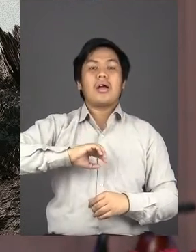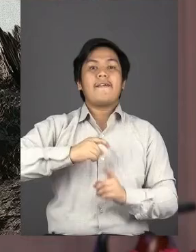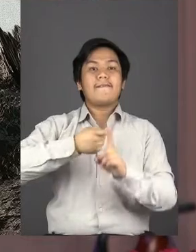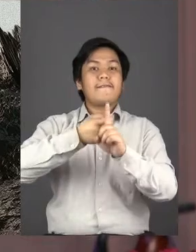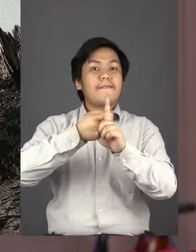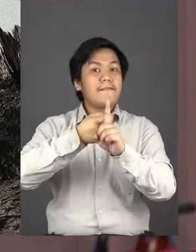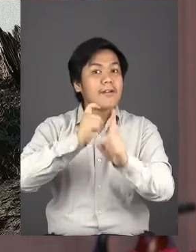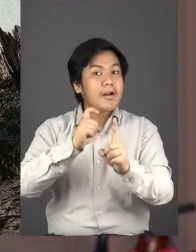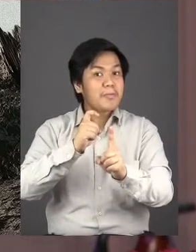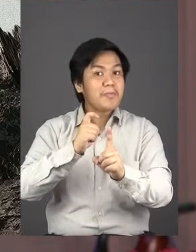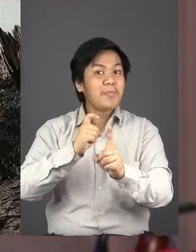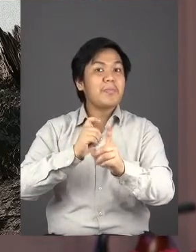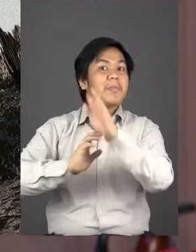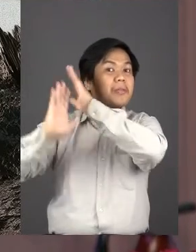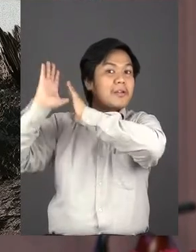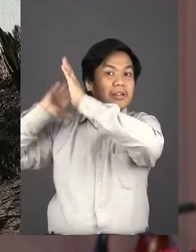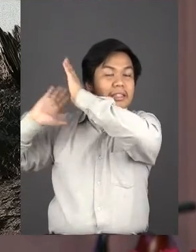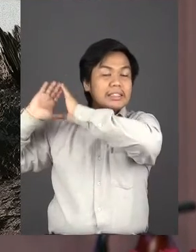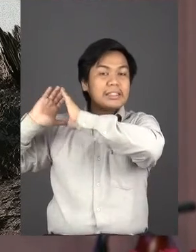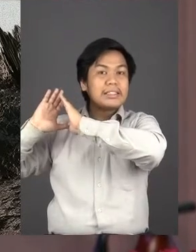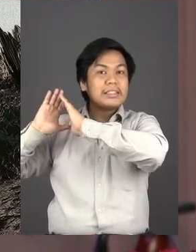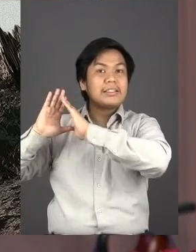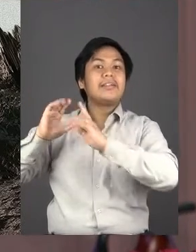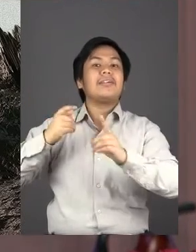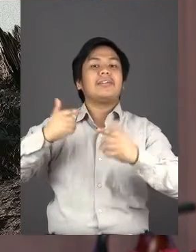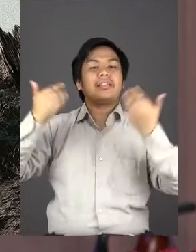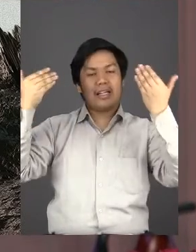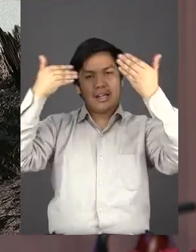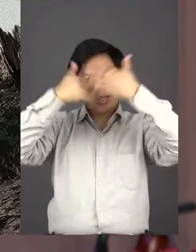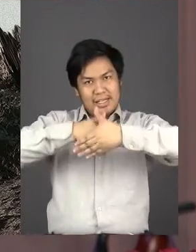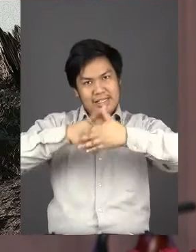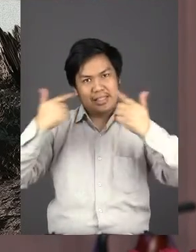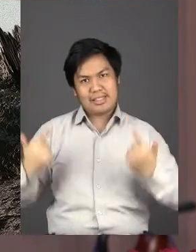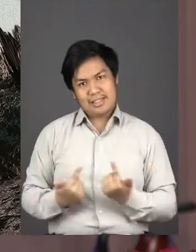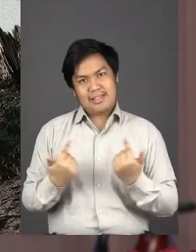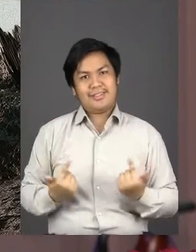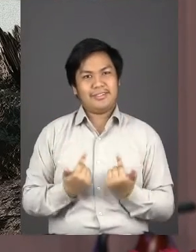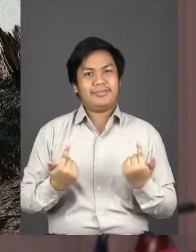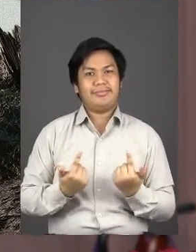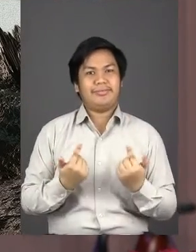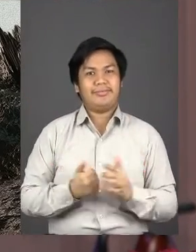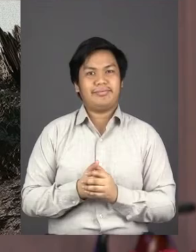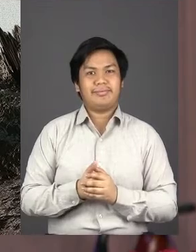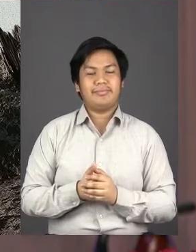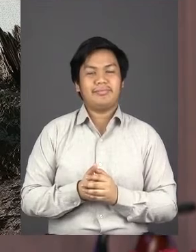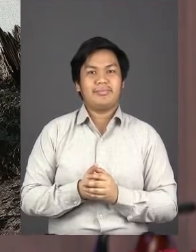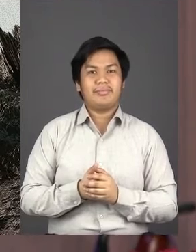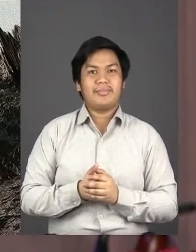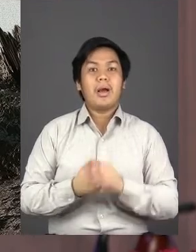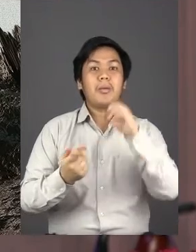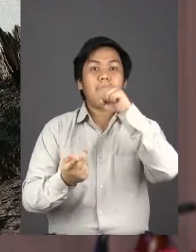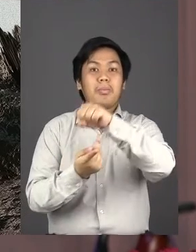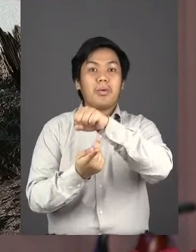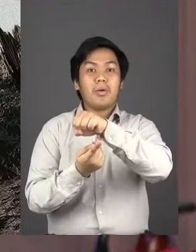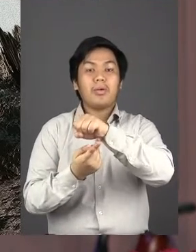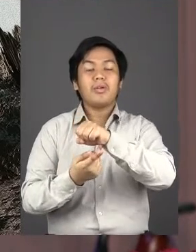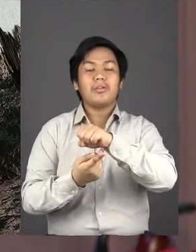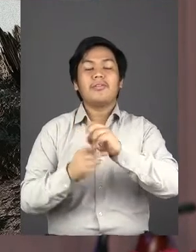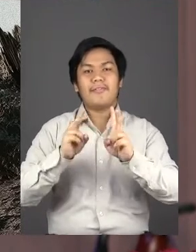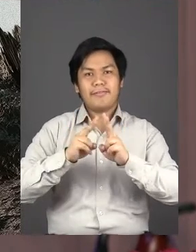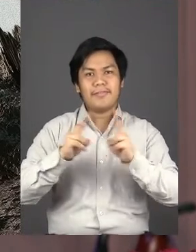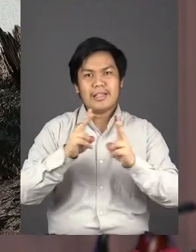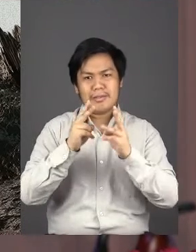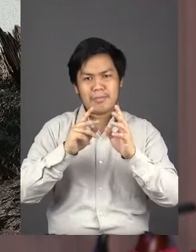ay, you were darkness. Pansinin po ang pagkakasulat ni Pablo. Napaka-interesting